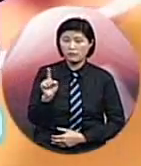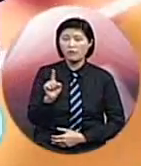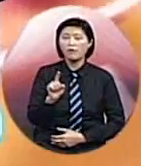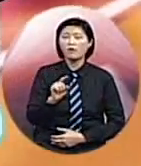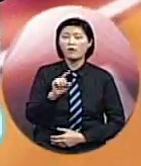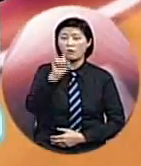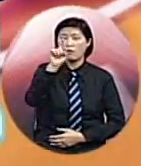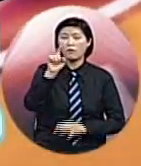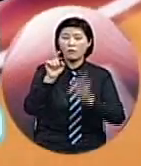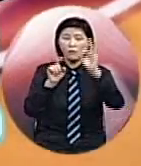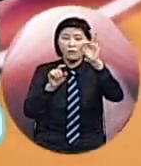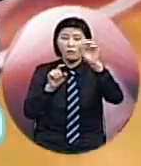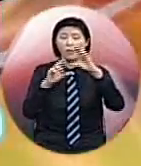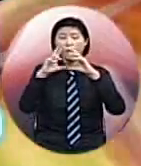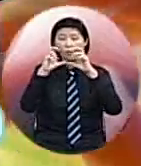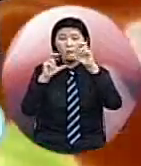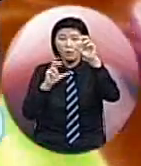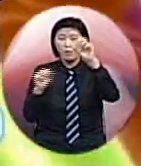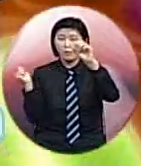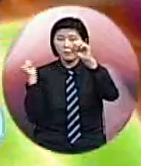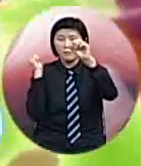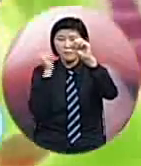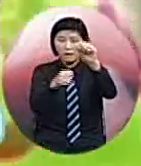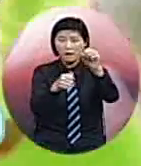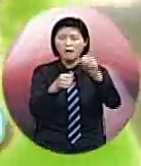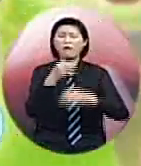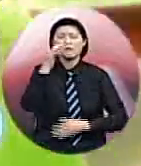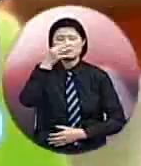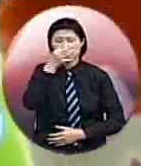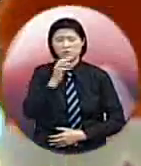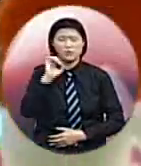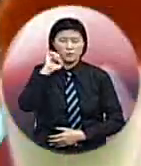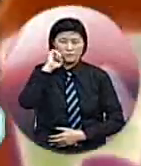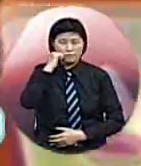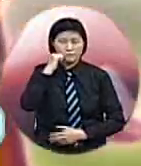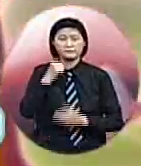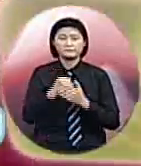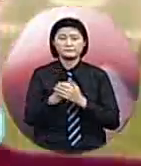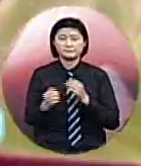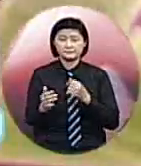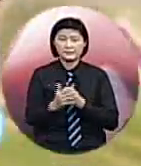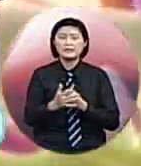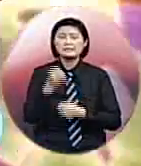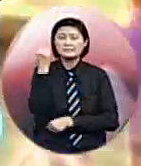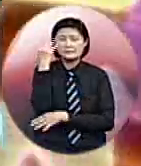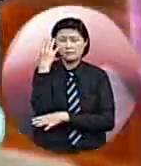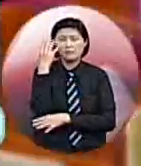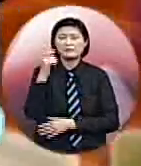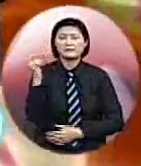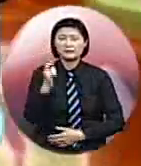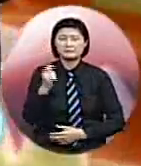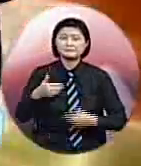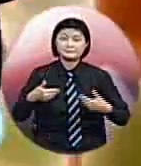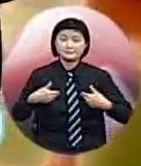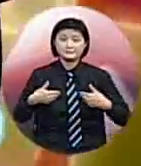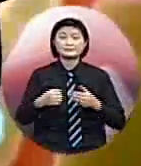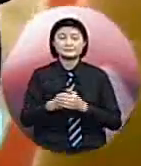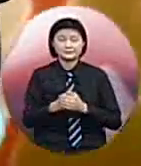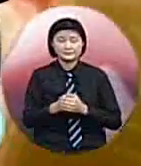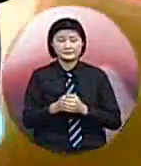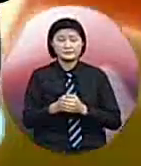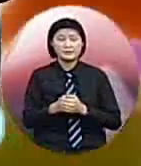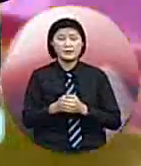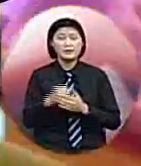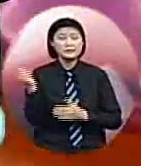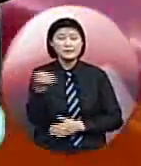떠 있는 것을 받아쳐야 되기 때문에 어려움이 예. 많죠. 네네. 예. 저 기본기가 잘 돼야 되고. 그러면 테니스 선수 중에 그